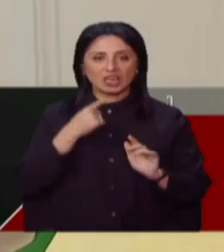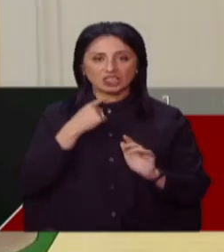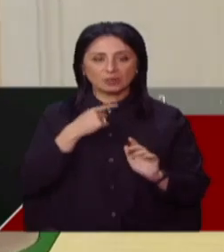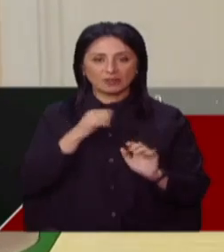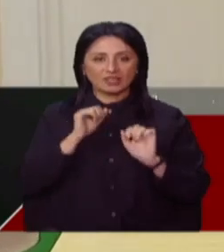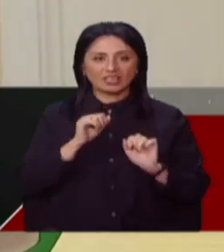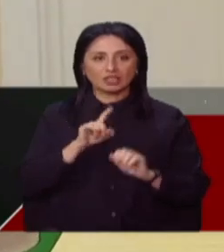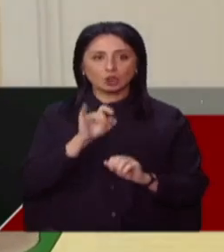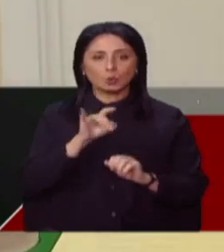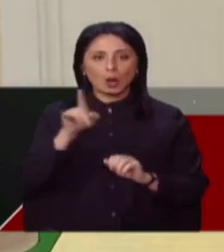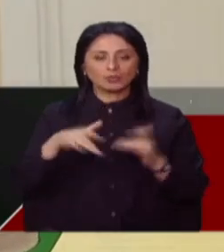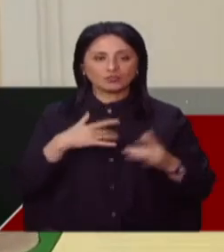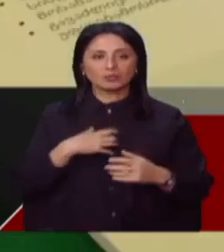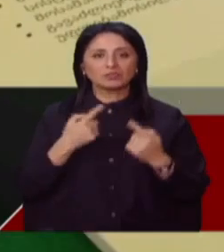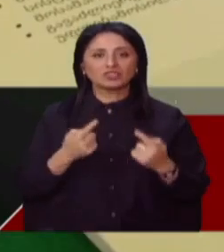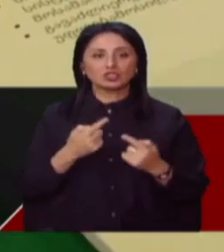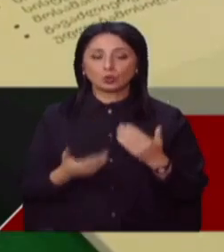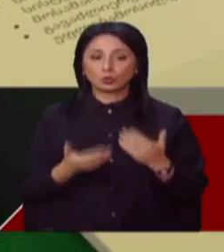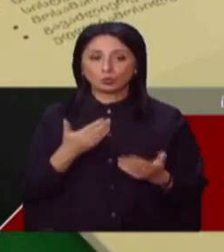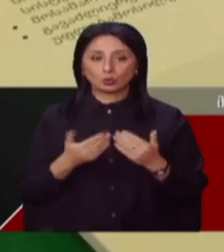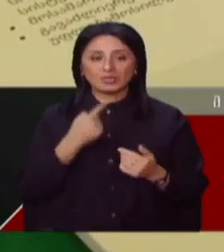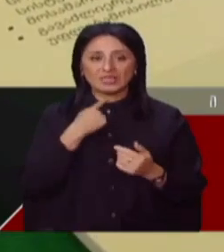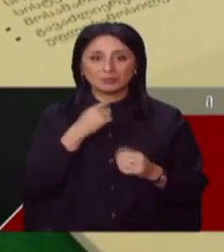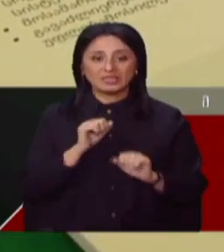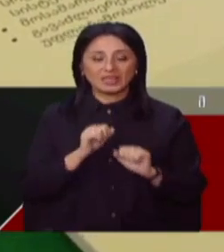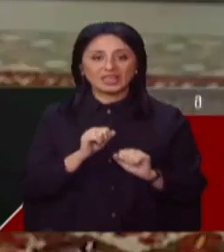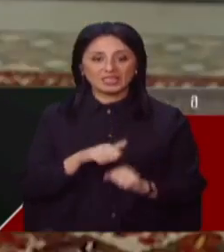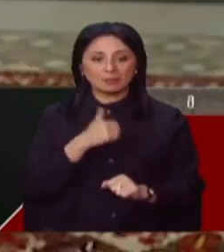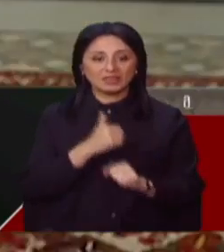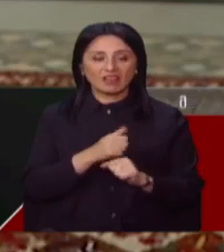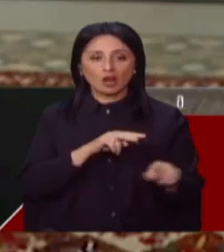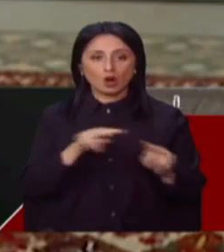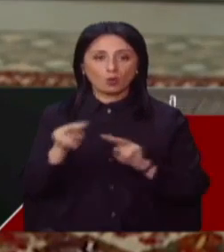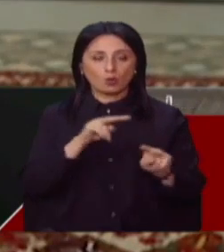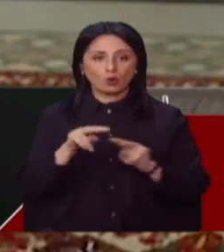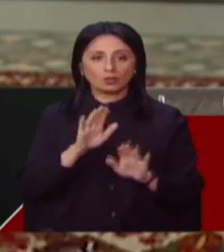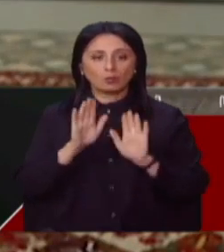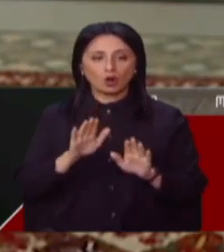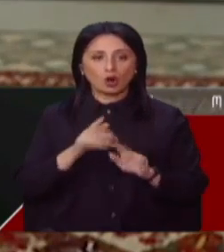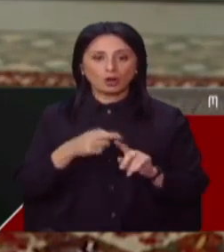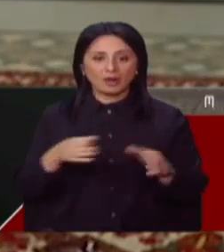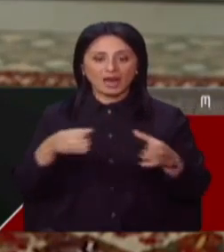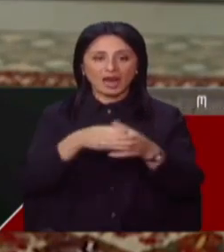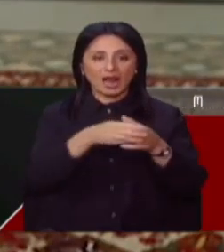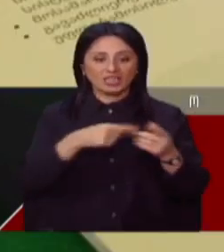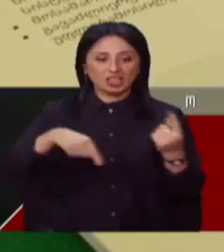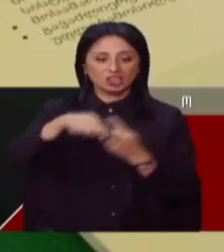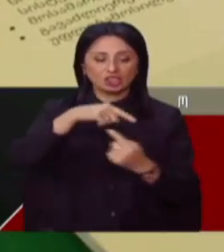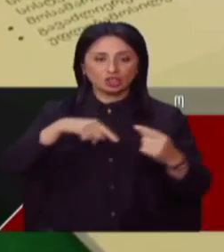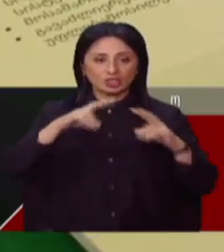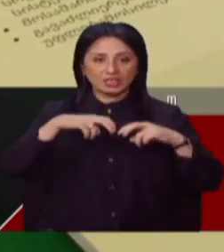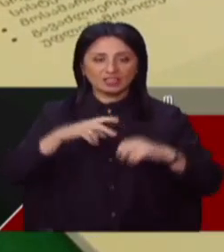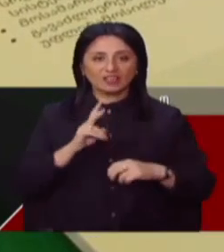ხმების დაცვაში ზურაბიშვილის როლი მნიშვნელოვანია, თუმცა ხმების დასაცავად მთავარ კოორდინაციას მხოლოდ იმ გაერთიანებებს შორის